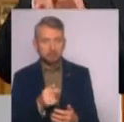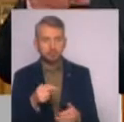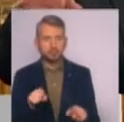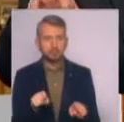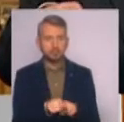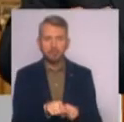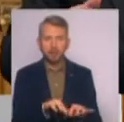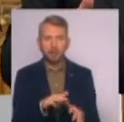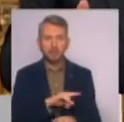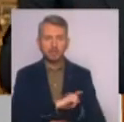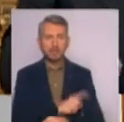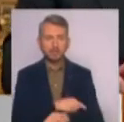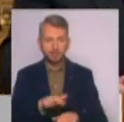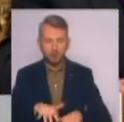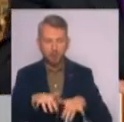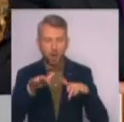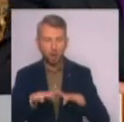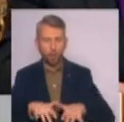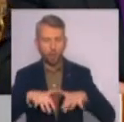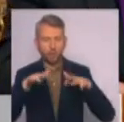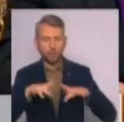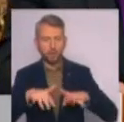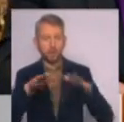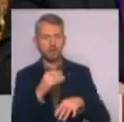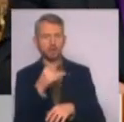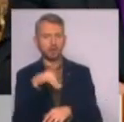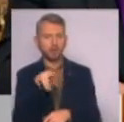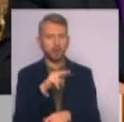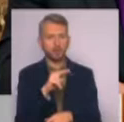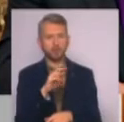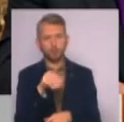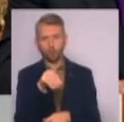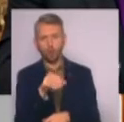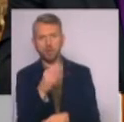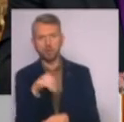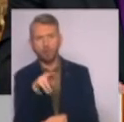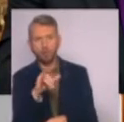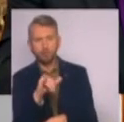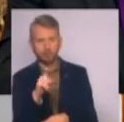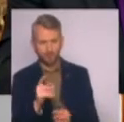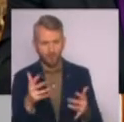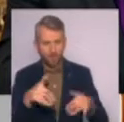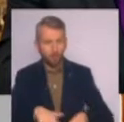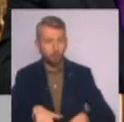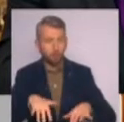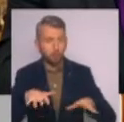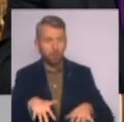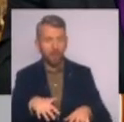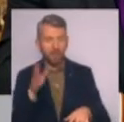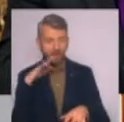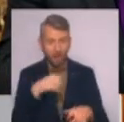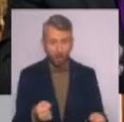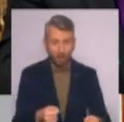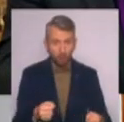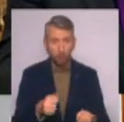інтенсивне випаровування, в тому числі і солей йоду, і інших мікроелементів, які містяться в морській